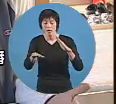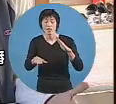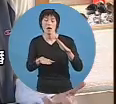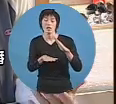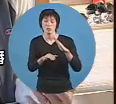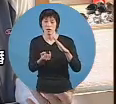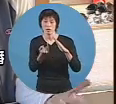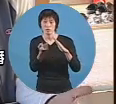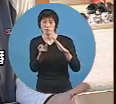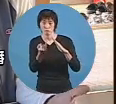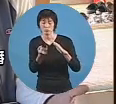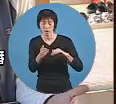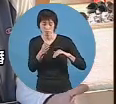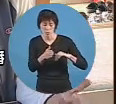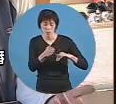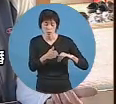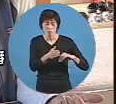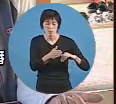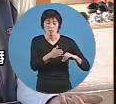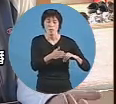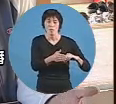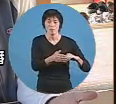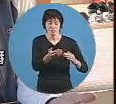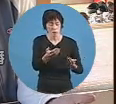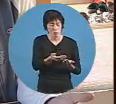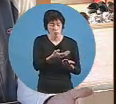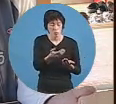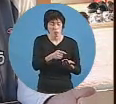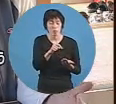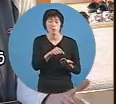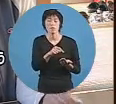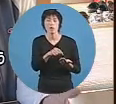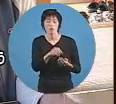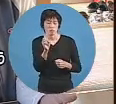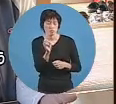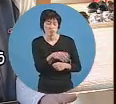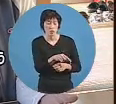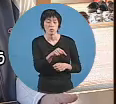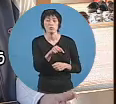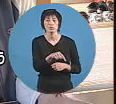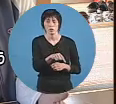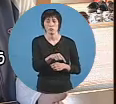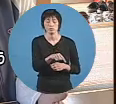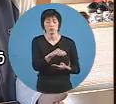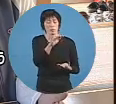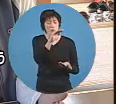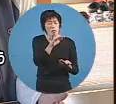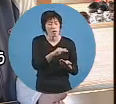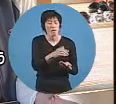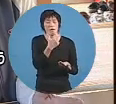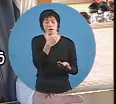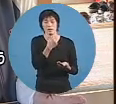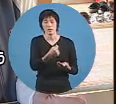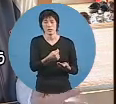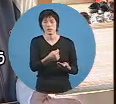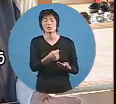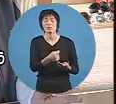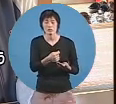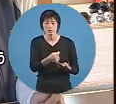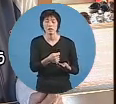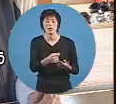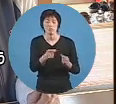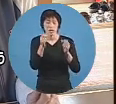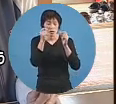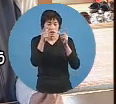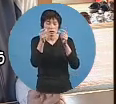あ、主婦ですね、主婦が一番生ゴミとか出しますので、で、まあ、一応生ゴミを出さないように啓発の、ね、運動